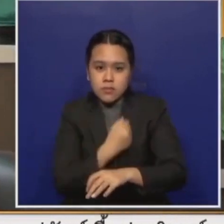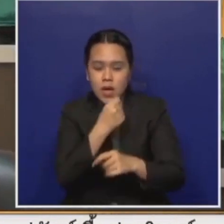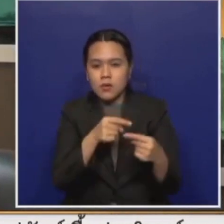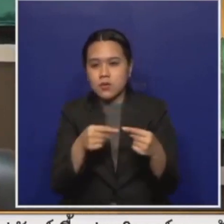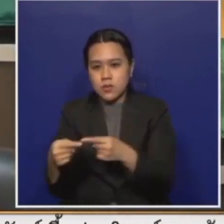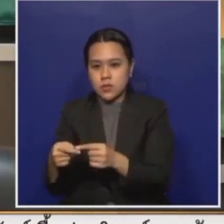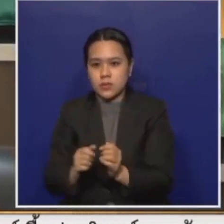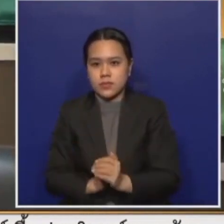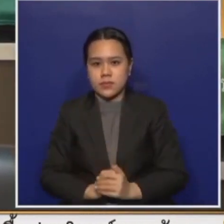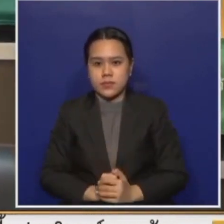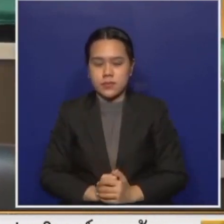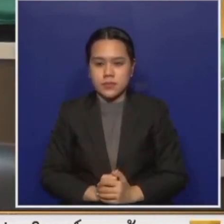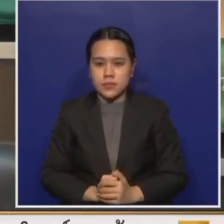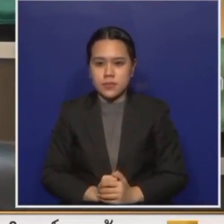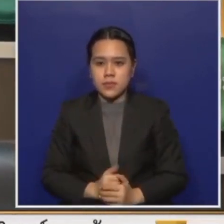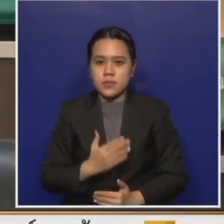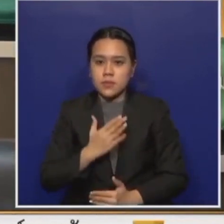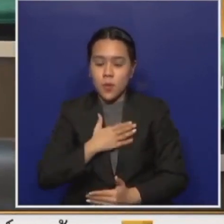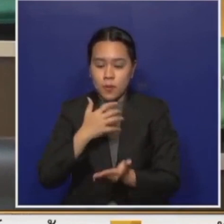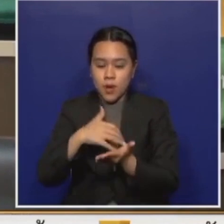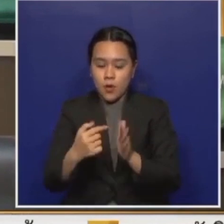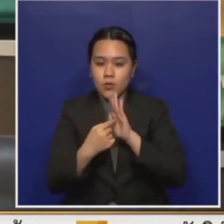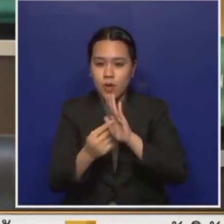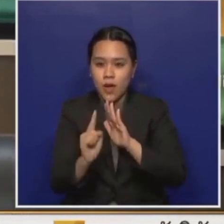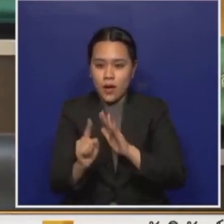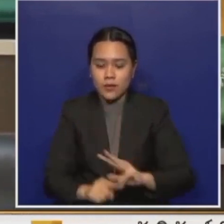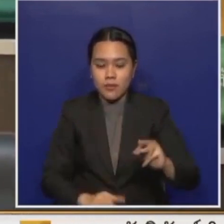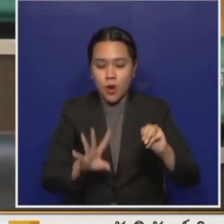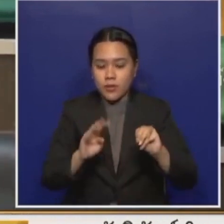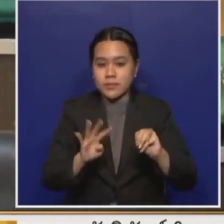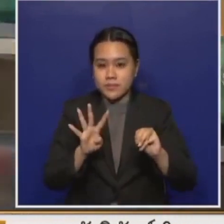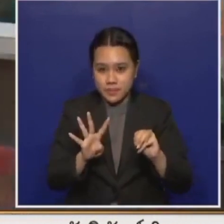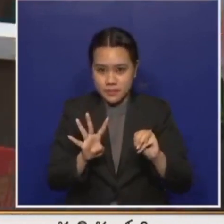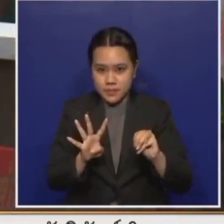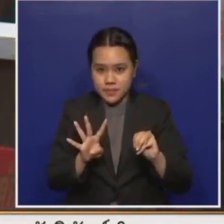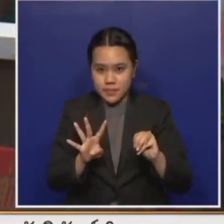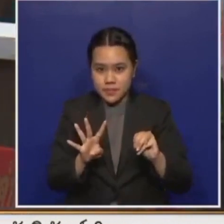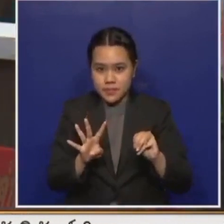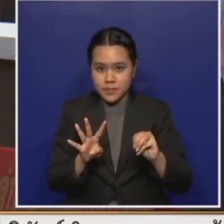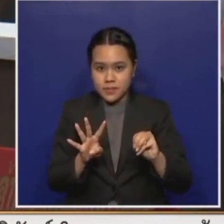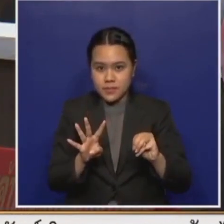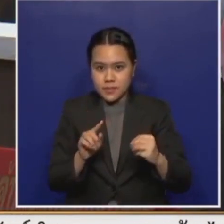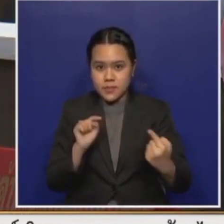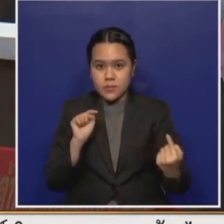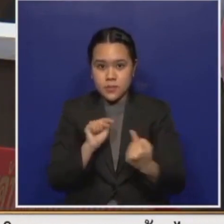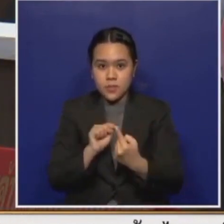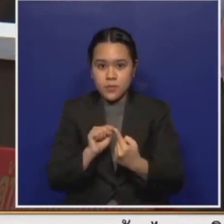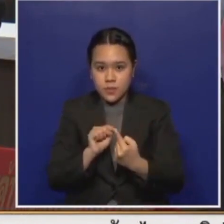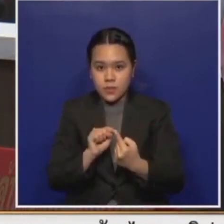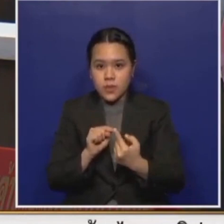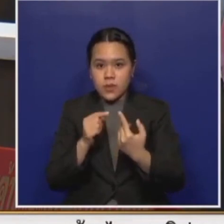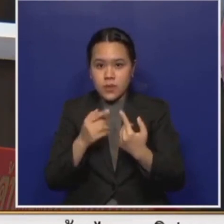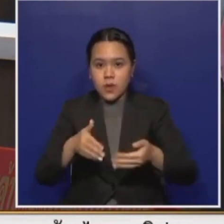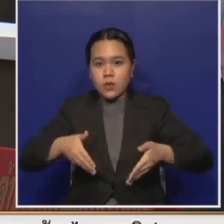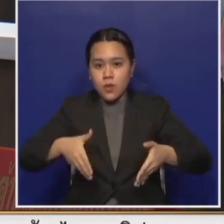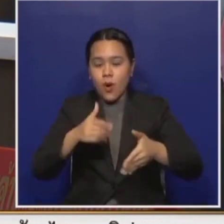ผมยกทกอย่างย ทํานานครับม.14 ไปปิดเหองทองอuelaplaneซึเดยผมจะลหลายลเอีด